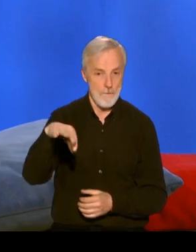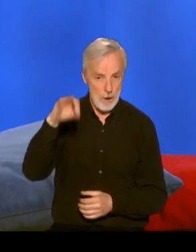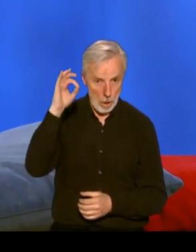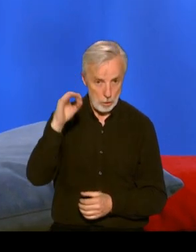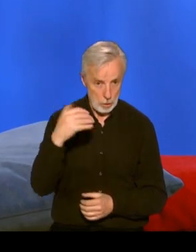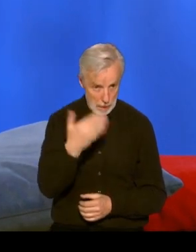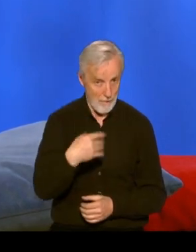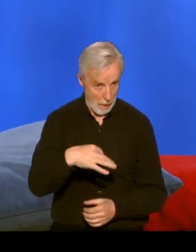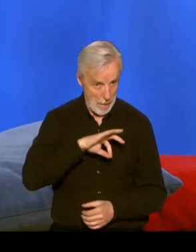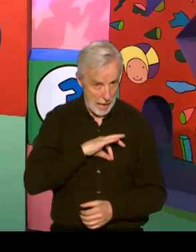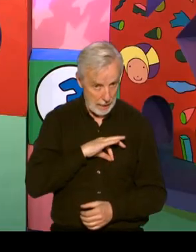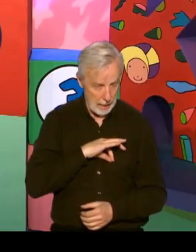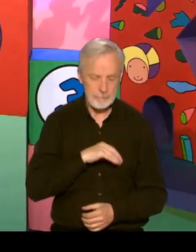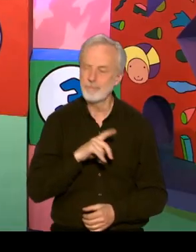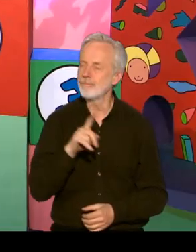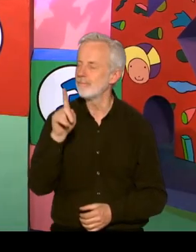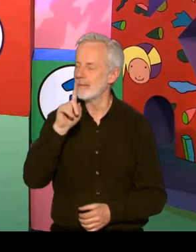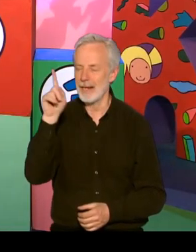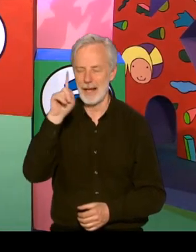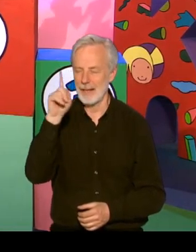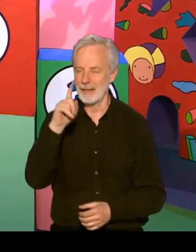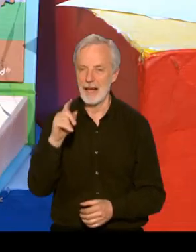medaily. Ne, dostane tuhletu